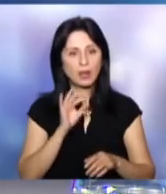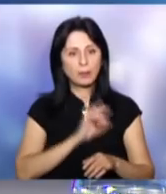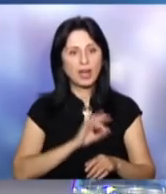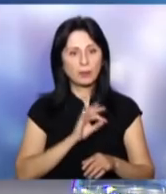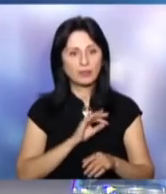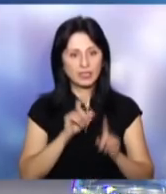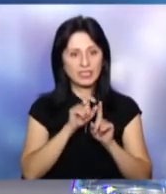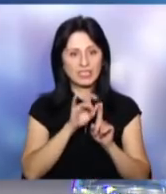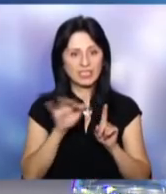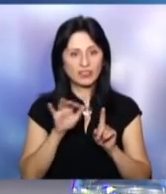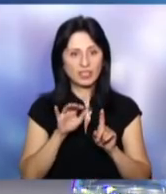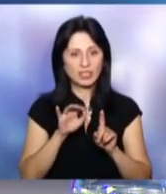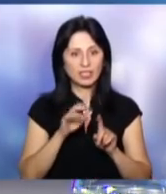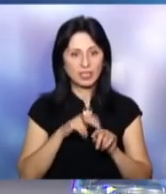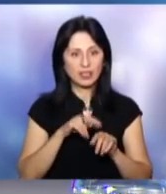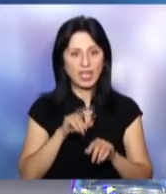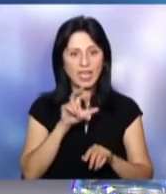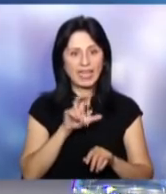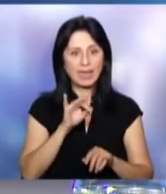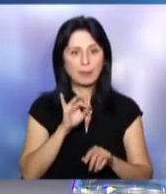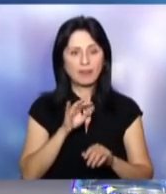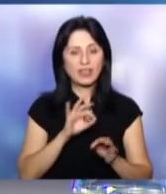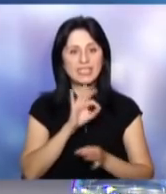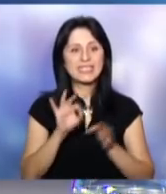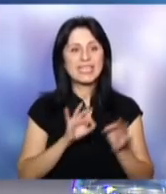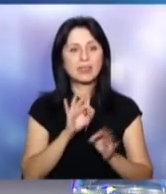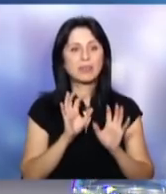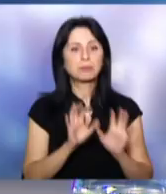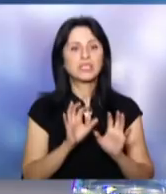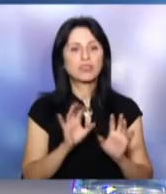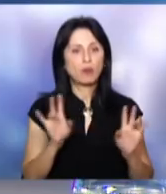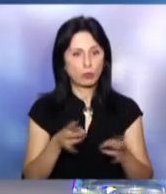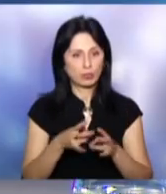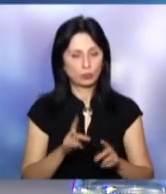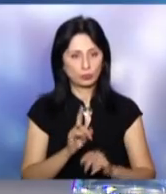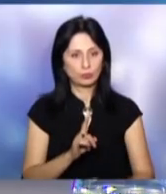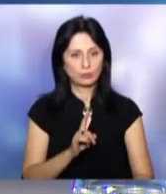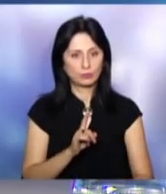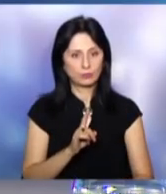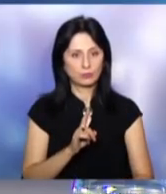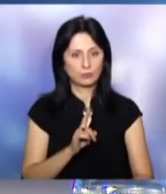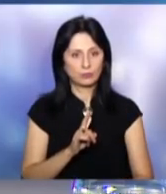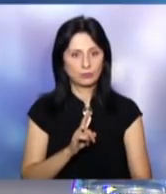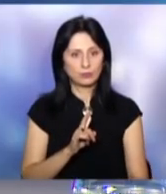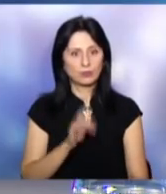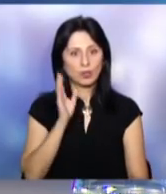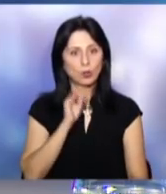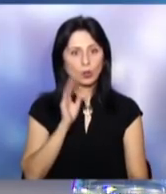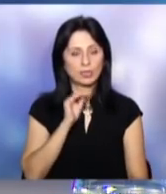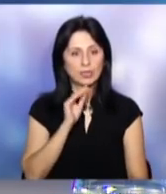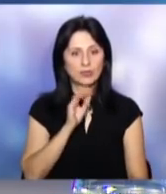ხოლმე ტერმინს პედიატრები ჰიპერაპიკას, ანუ ზედმეტი მზრუნველობის განცდა,